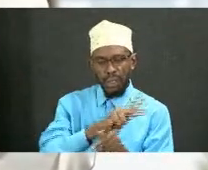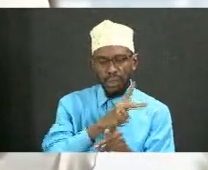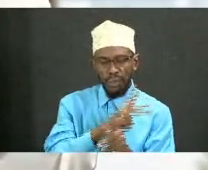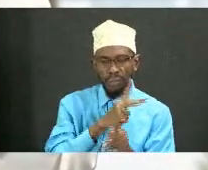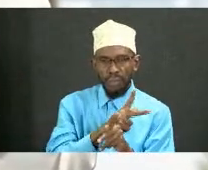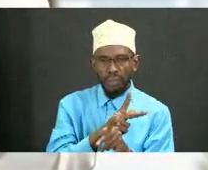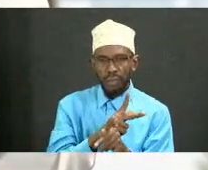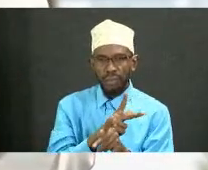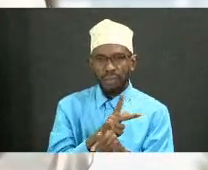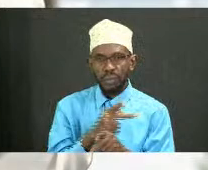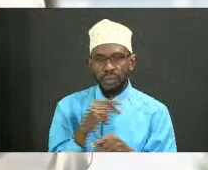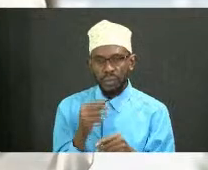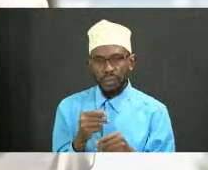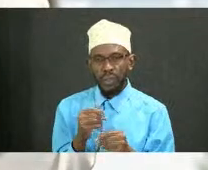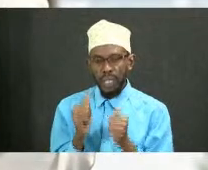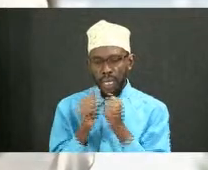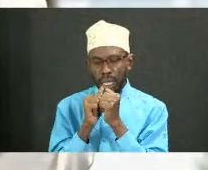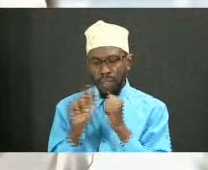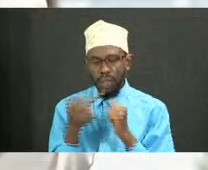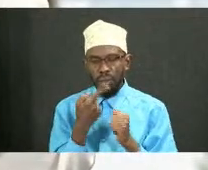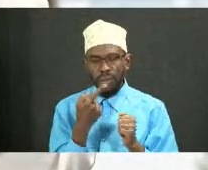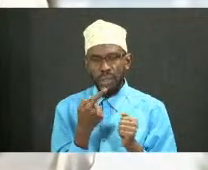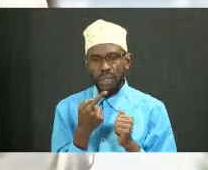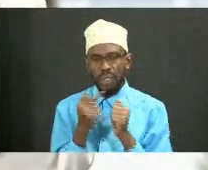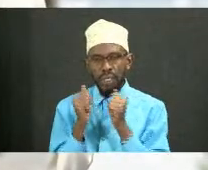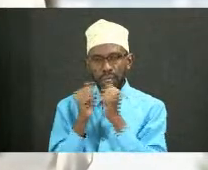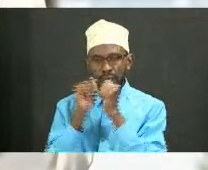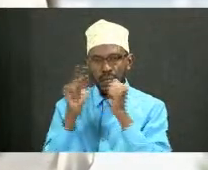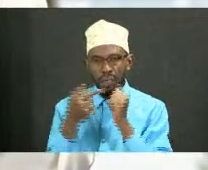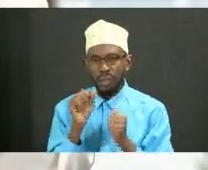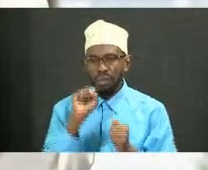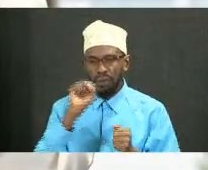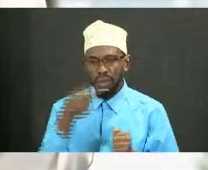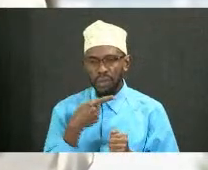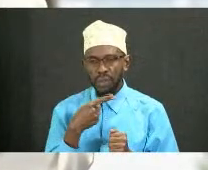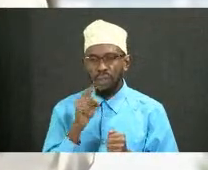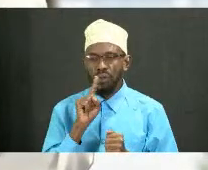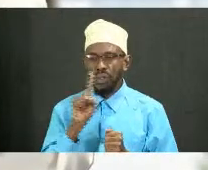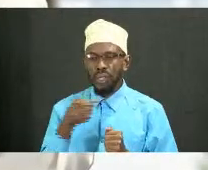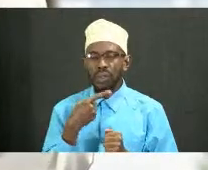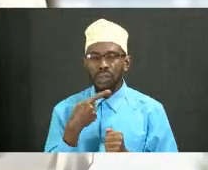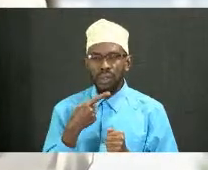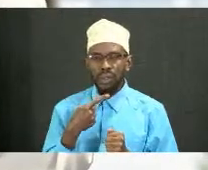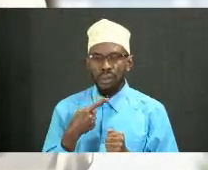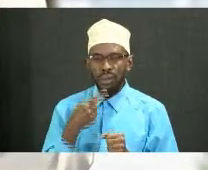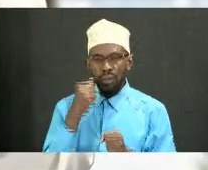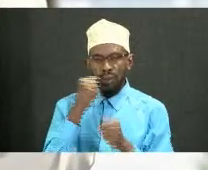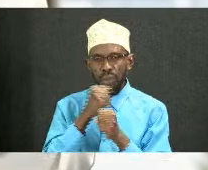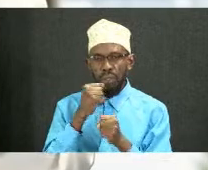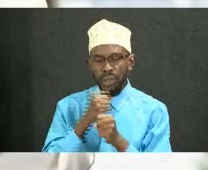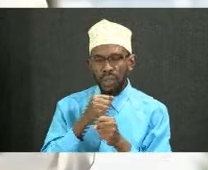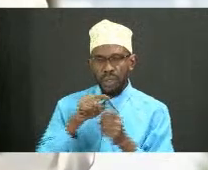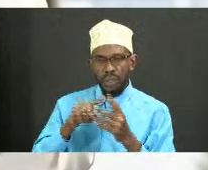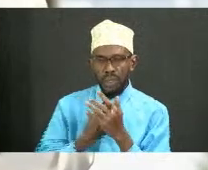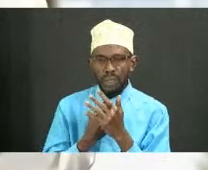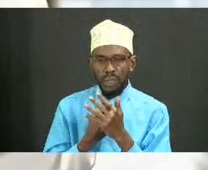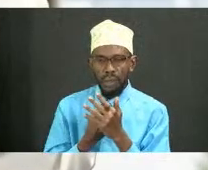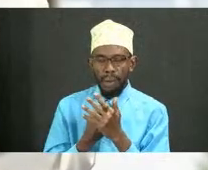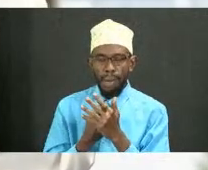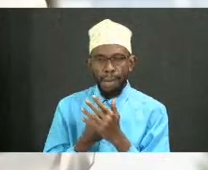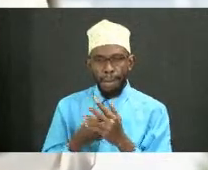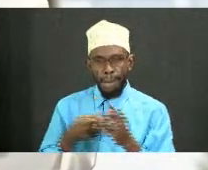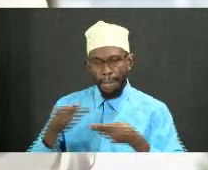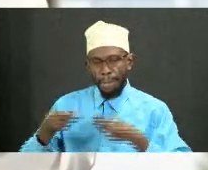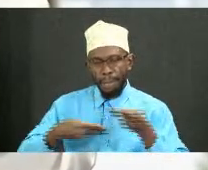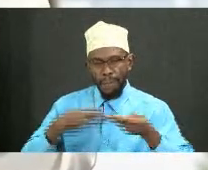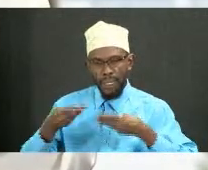kwamba angalau nitaweka pengine 10,000, 10,000 ama 5,500 ama 1,000 ya kufanya kuanzisha mtaji fulani,